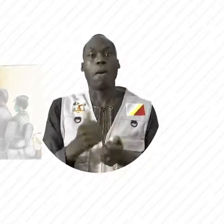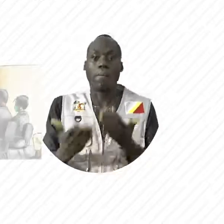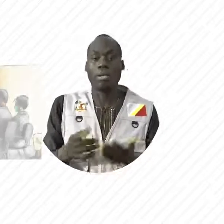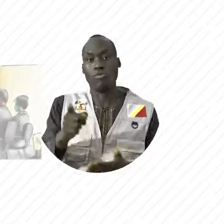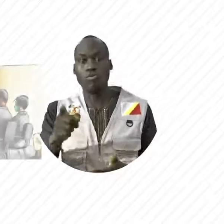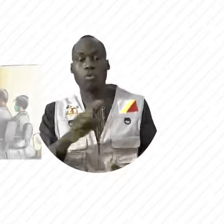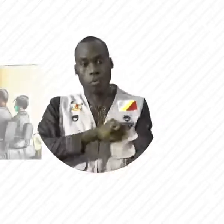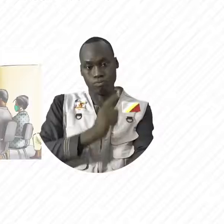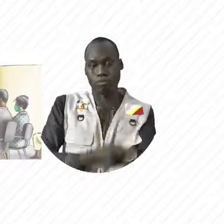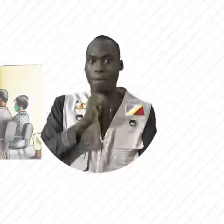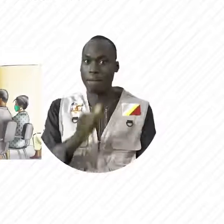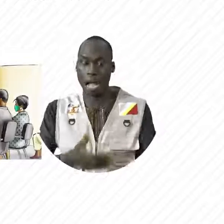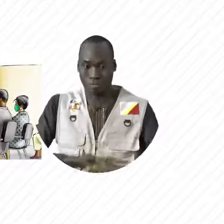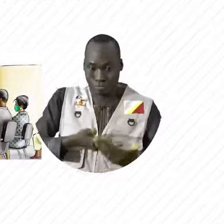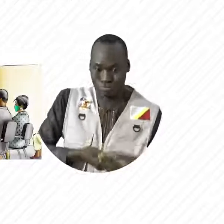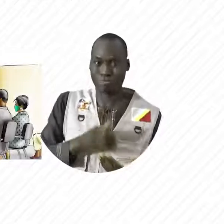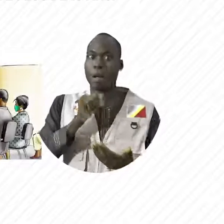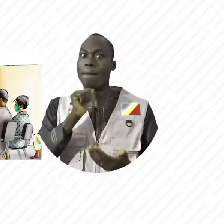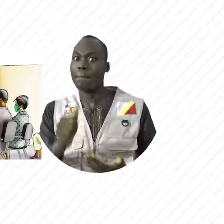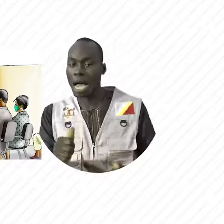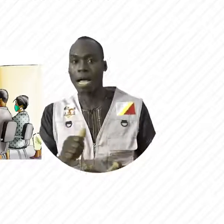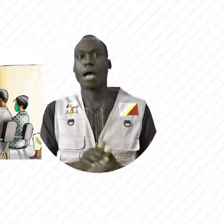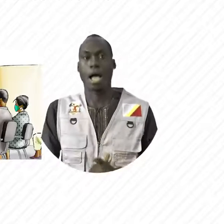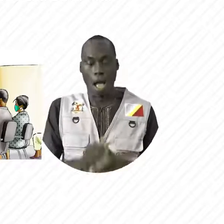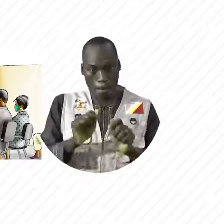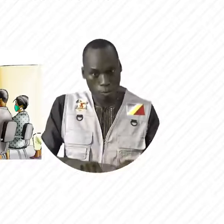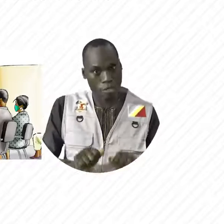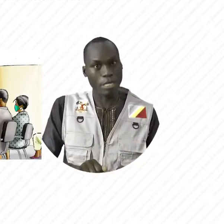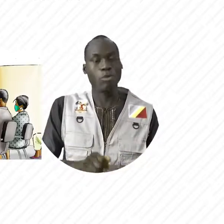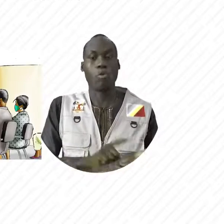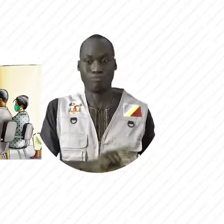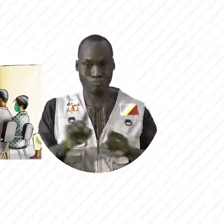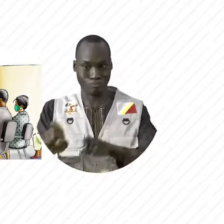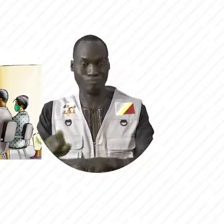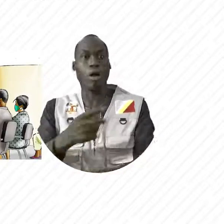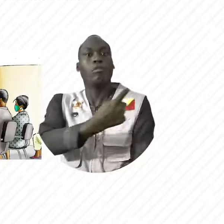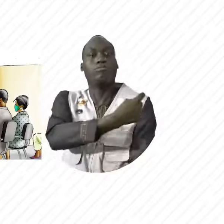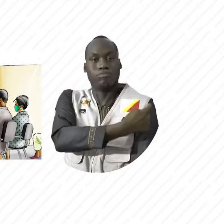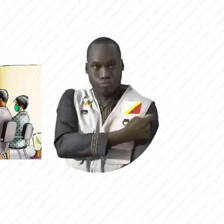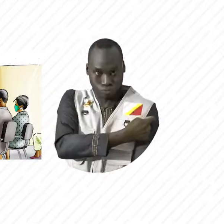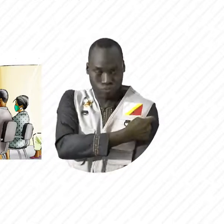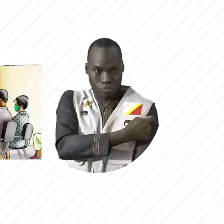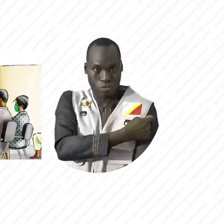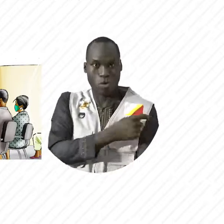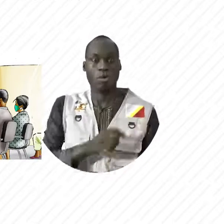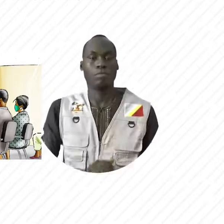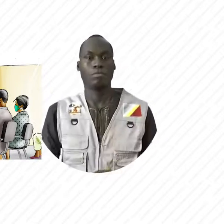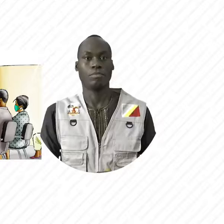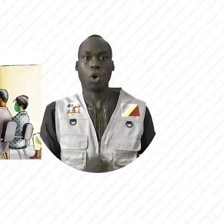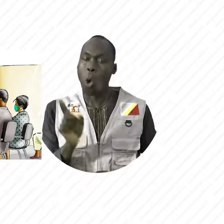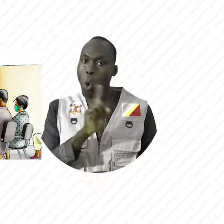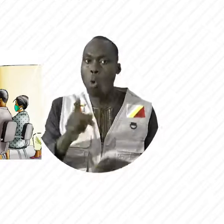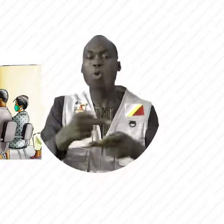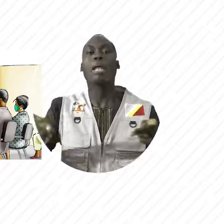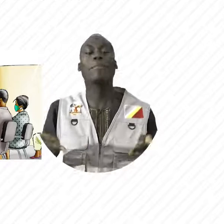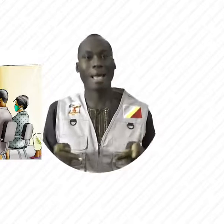vous n'allaitez pas et vous souhaitez vous faire vacciner contre cet ennemi invisible, alors présentez-vous dans l'un des sites de